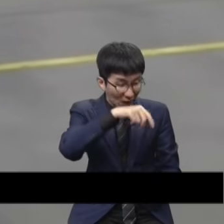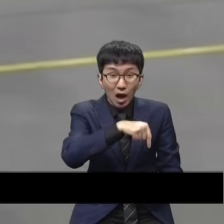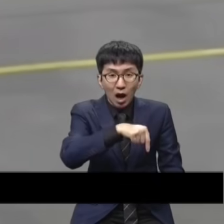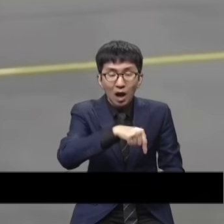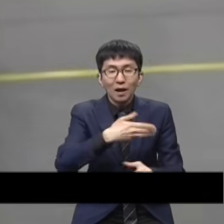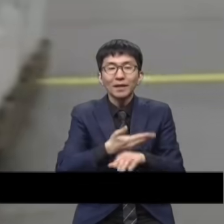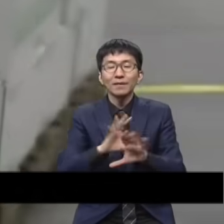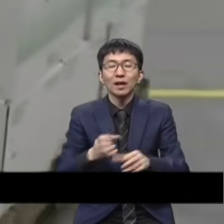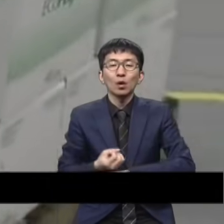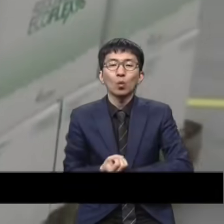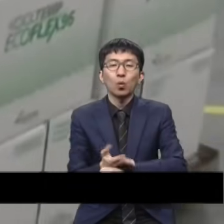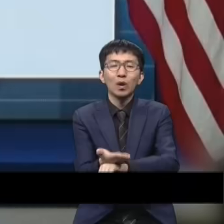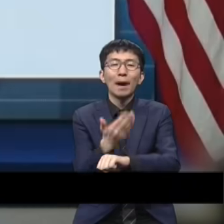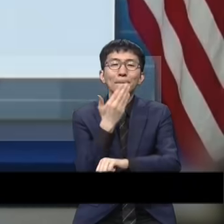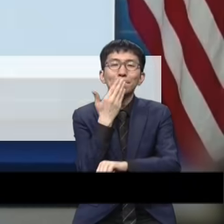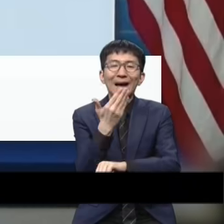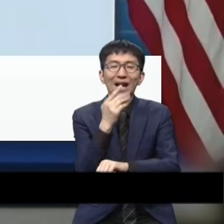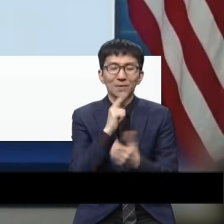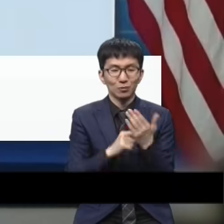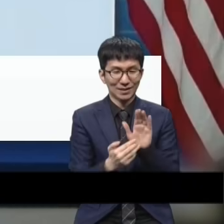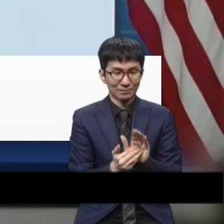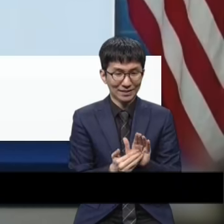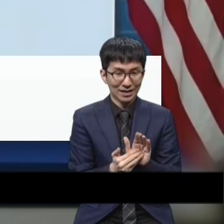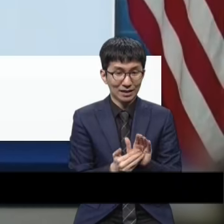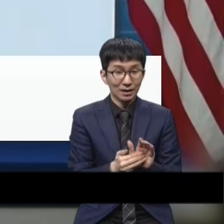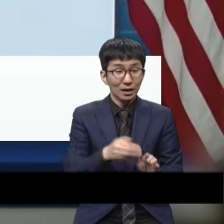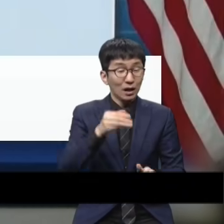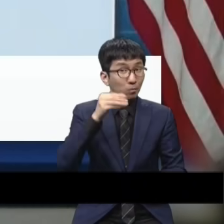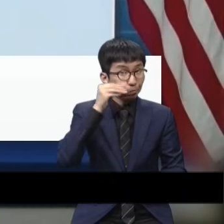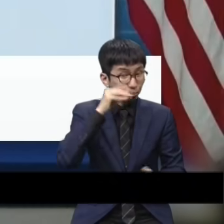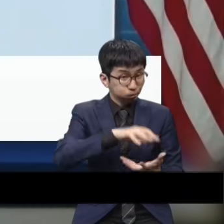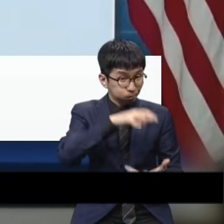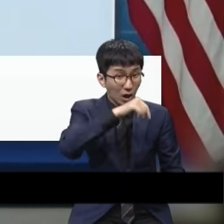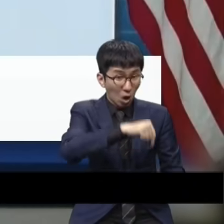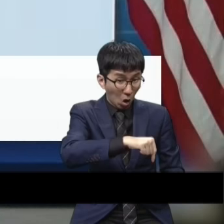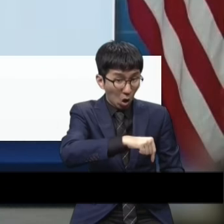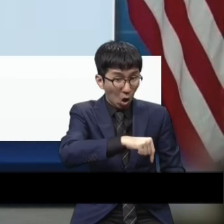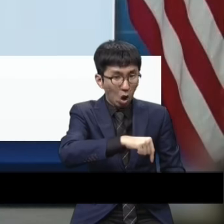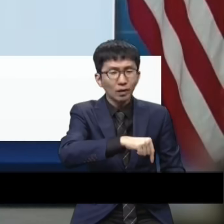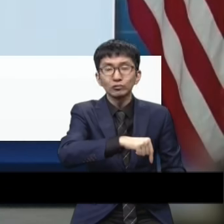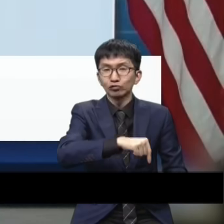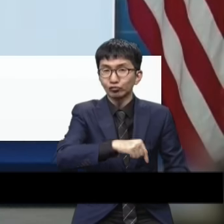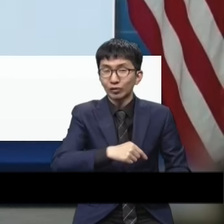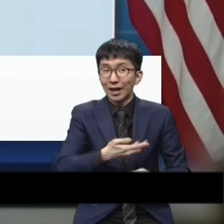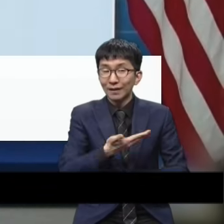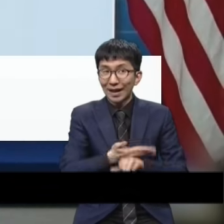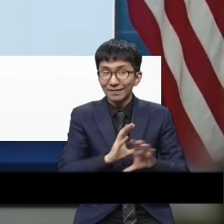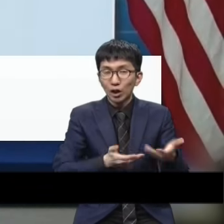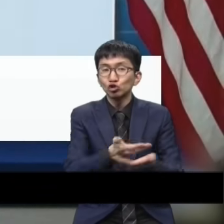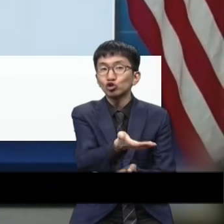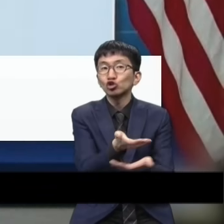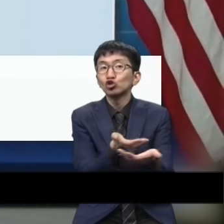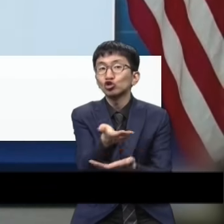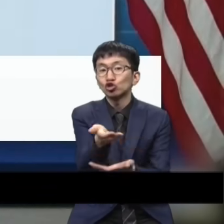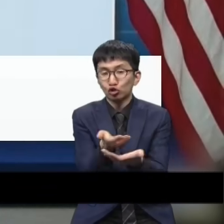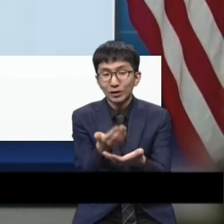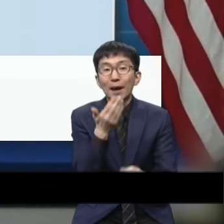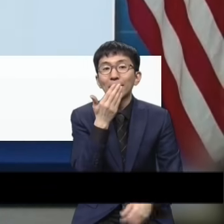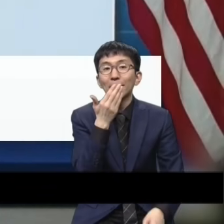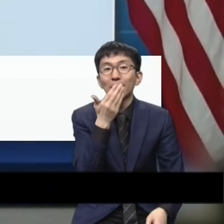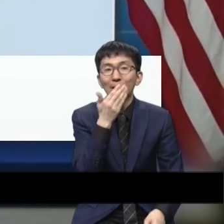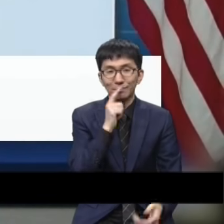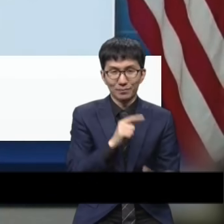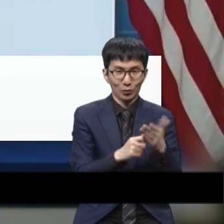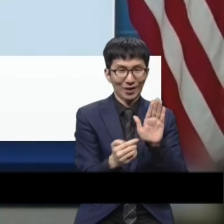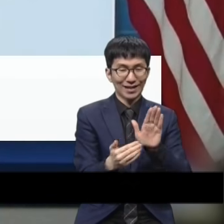거라는 답변이 나왔습니다. We will be able to keep track of and be able to export additional vaccines to